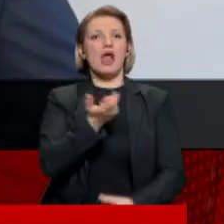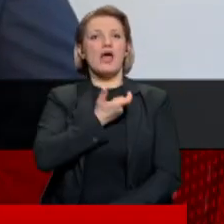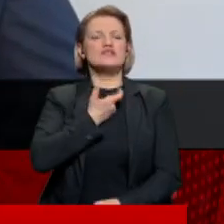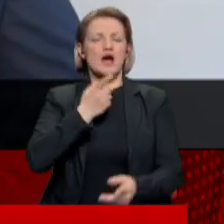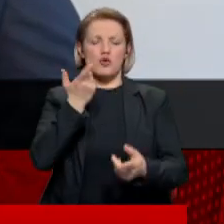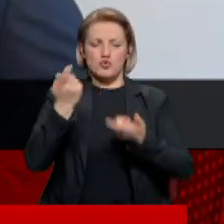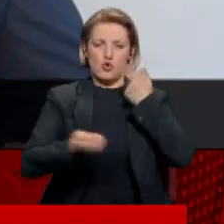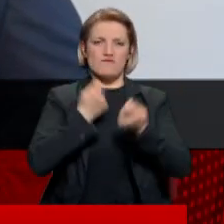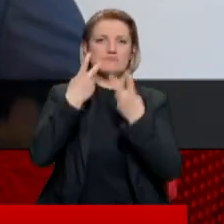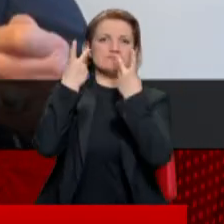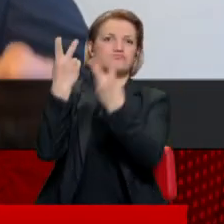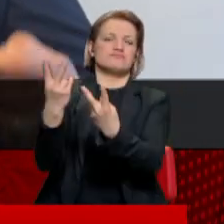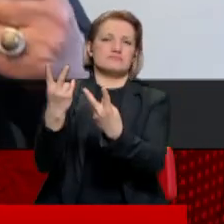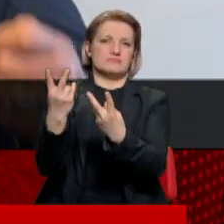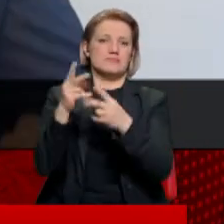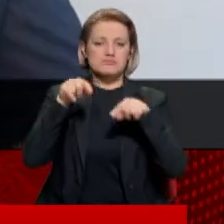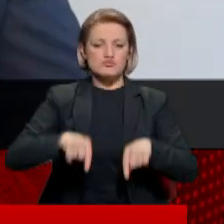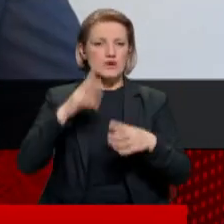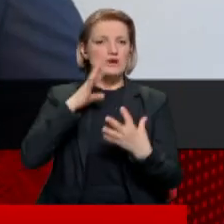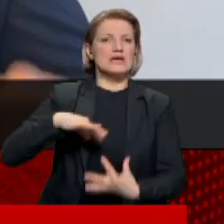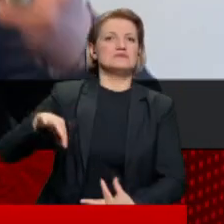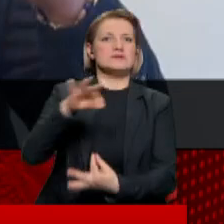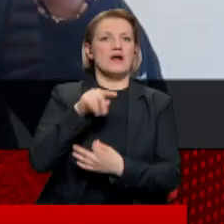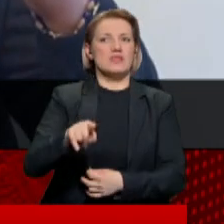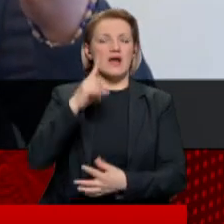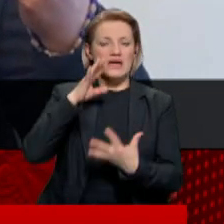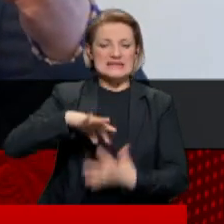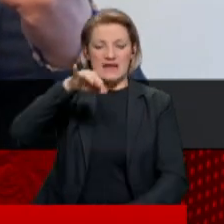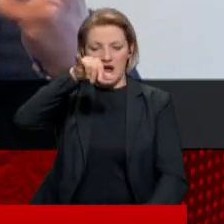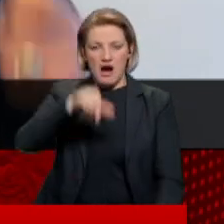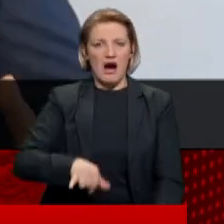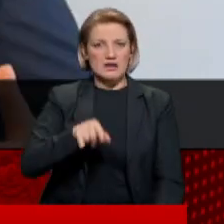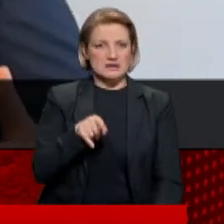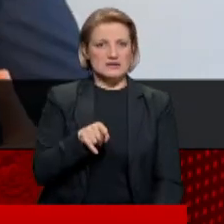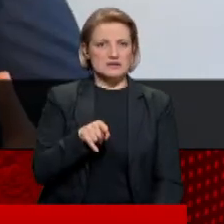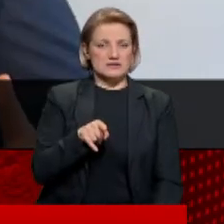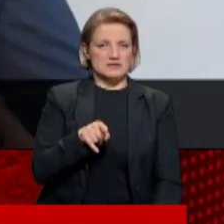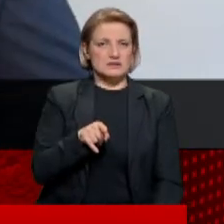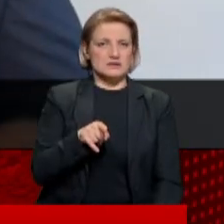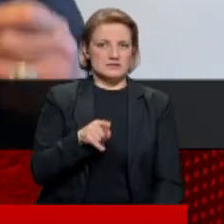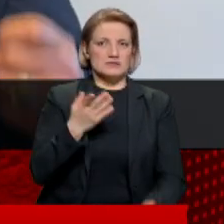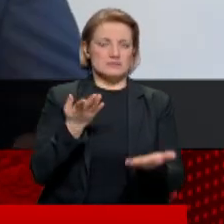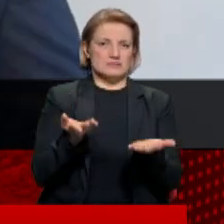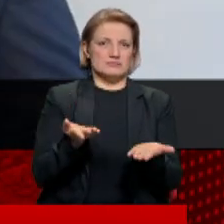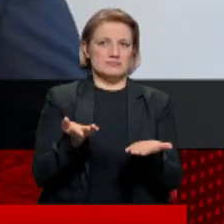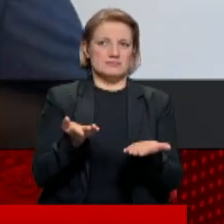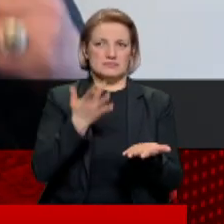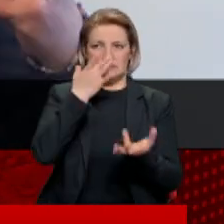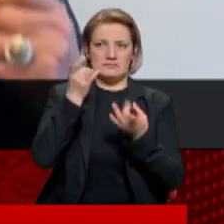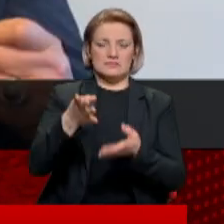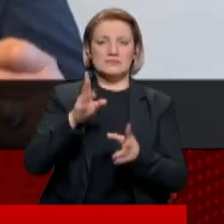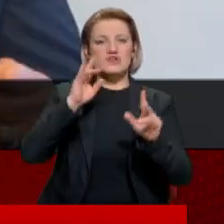görevidir. Şu anda buradaki insanlar insan hakkı ihlaliyle karşı karşıyalar.